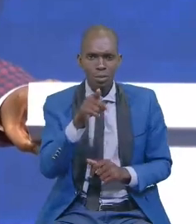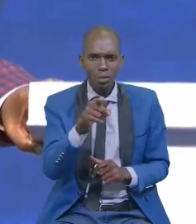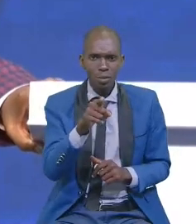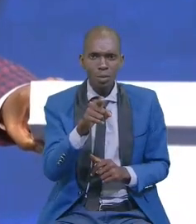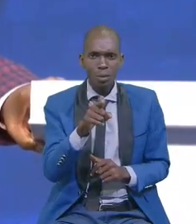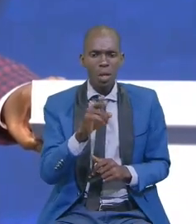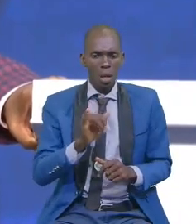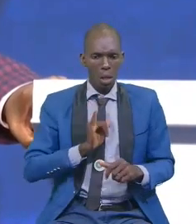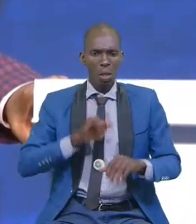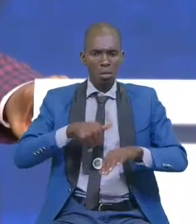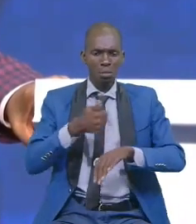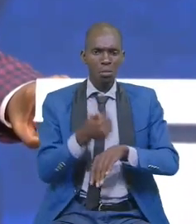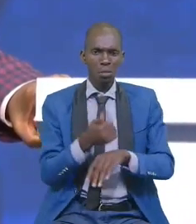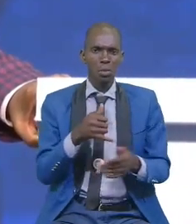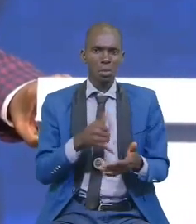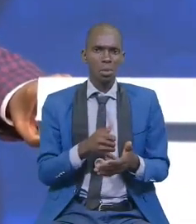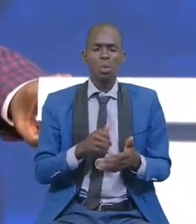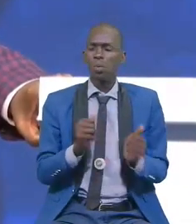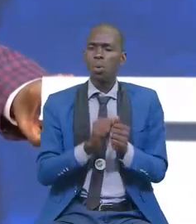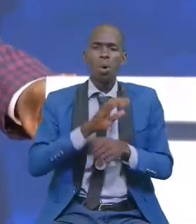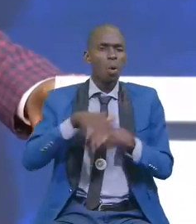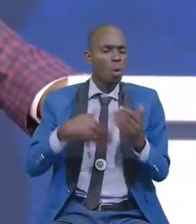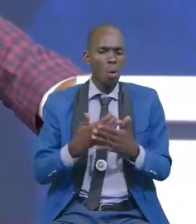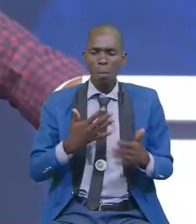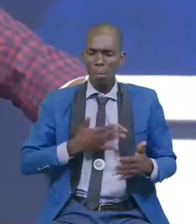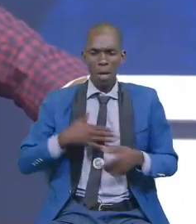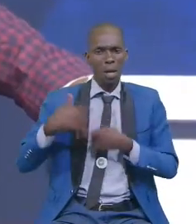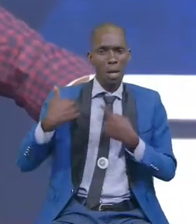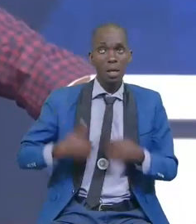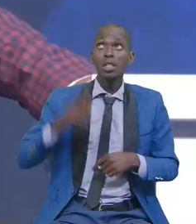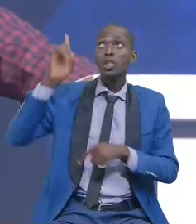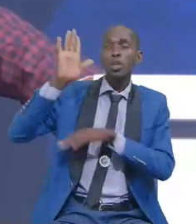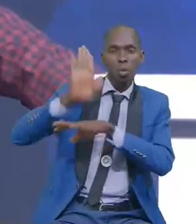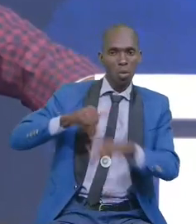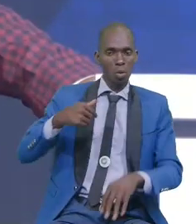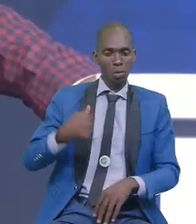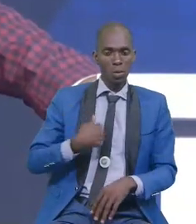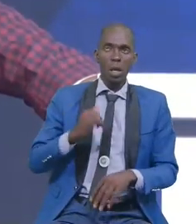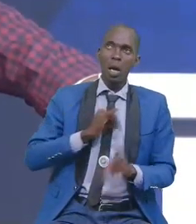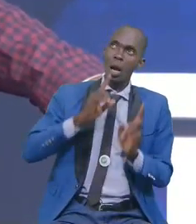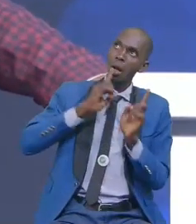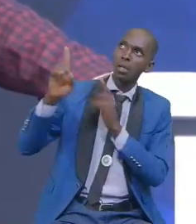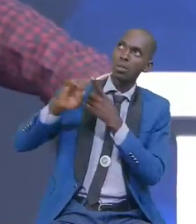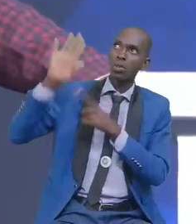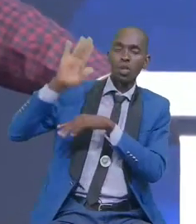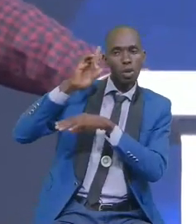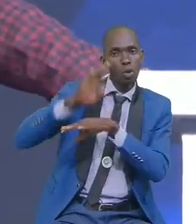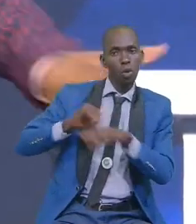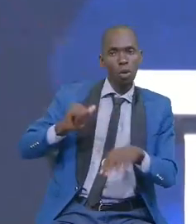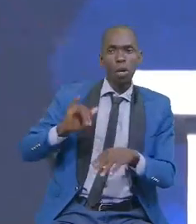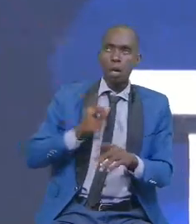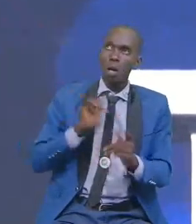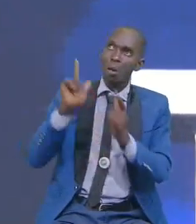J'affirme de tout mon cœur. Il m'a appelé et j'ai répondu. Je suis venu à